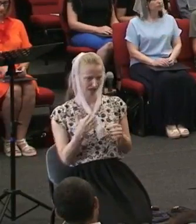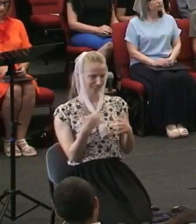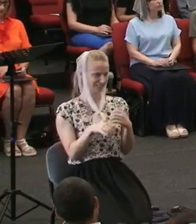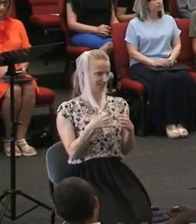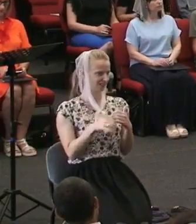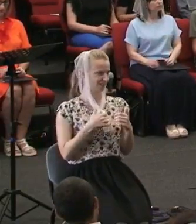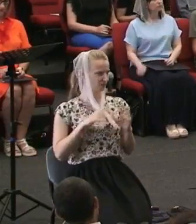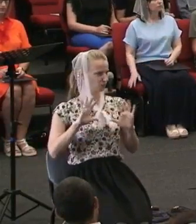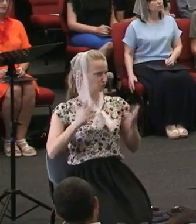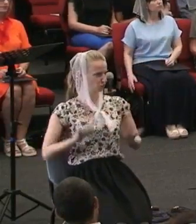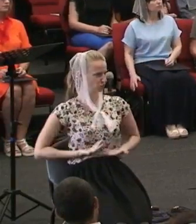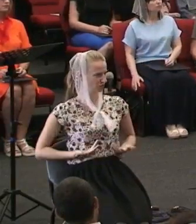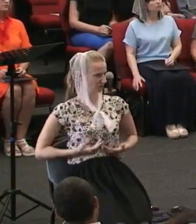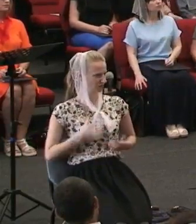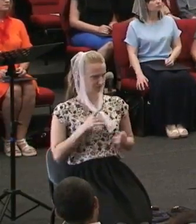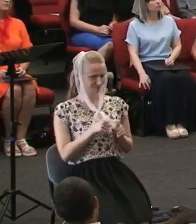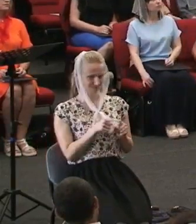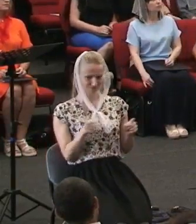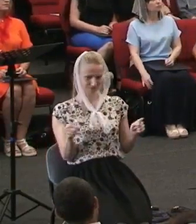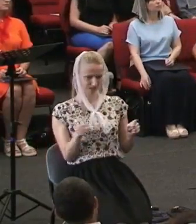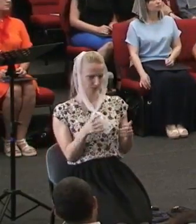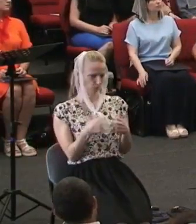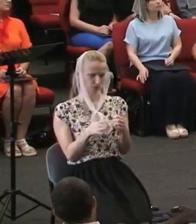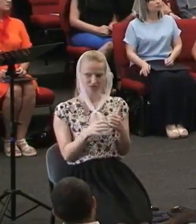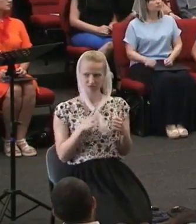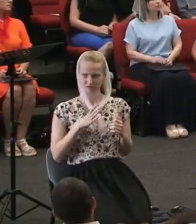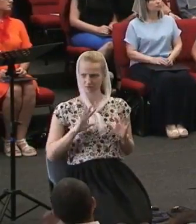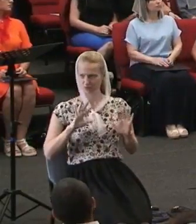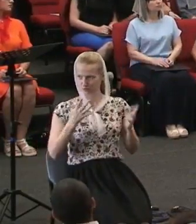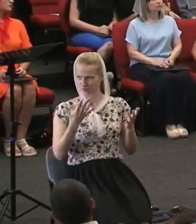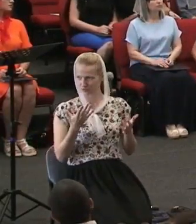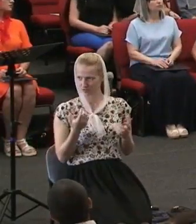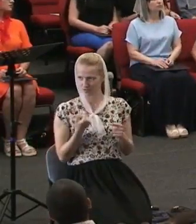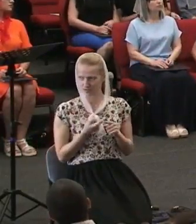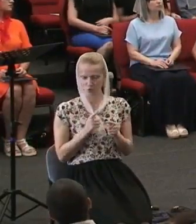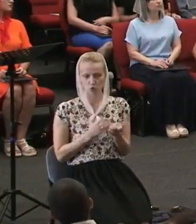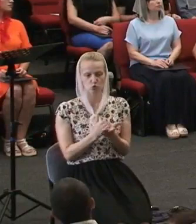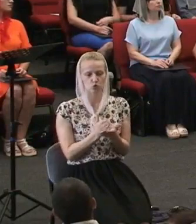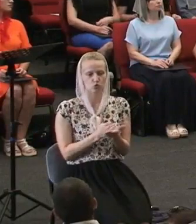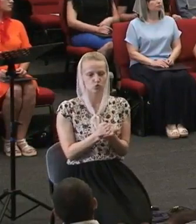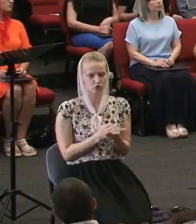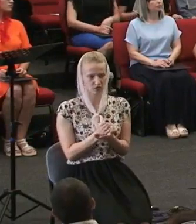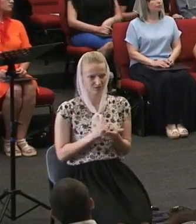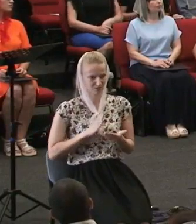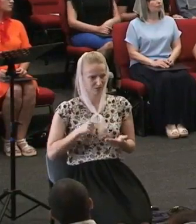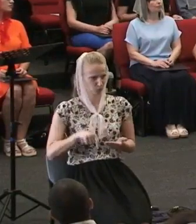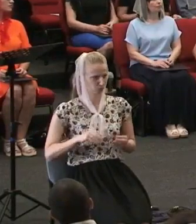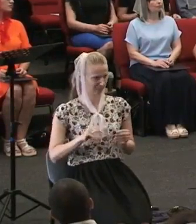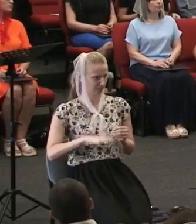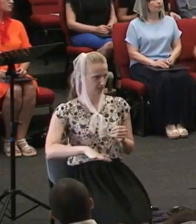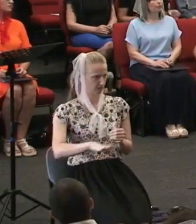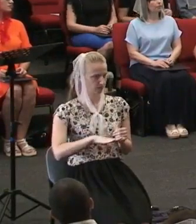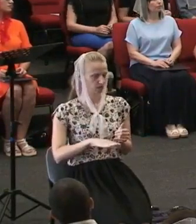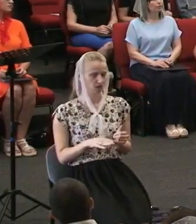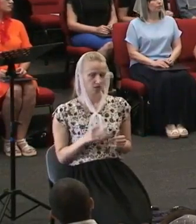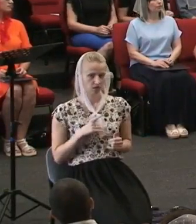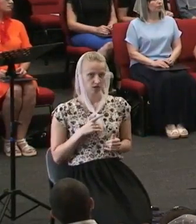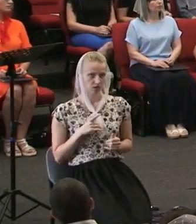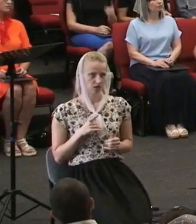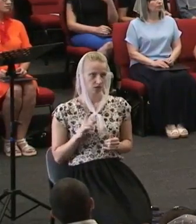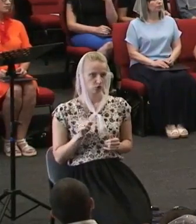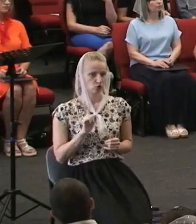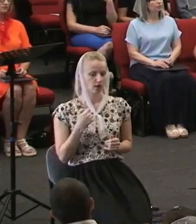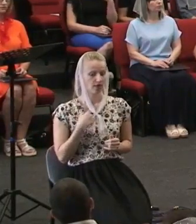посередині Його життя на землі, точніше сказати, Його служіння на землі. І на те, що